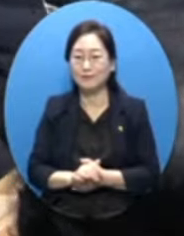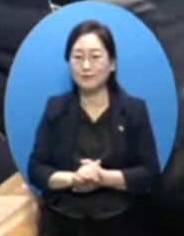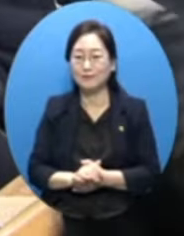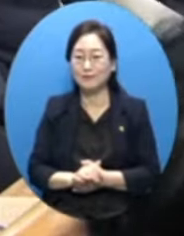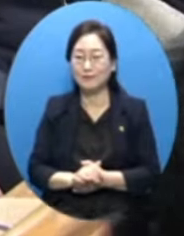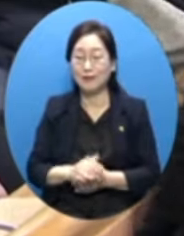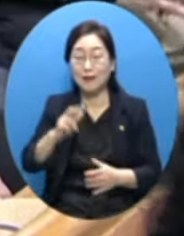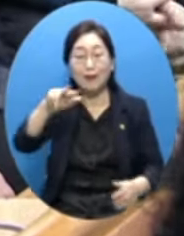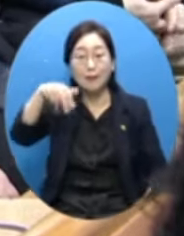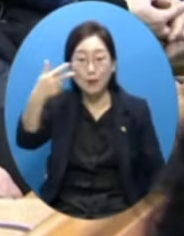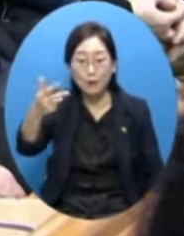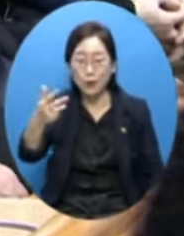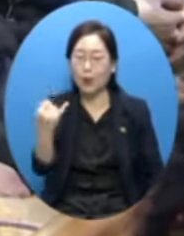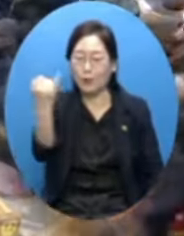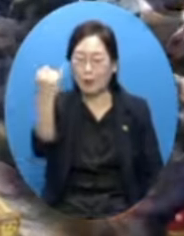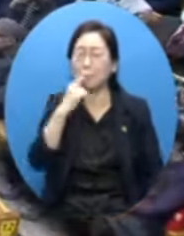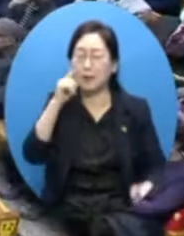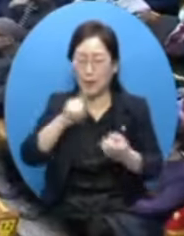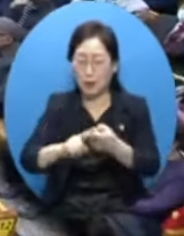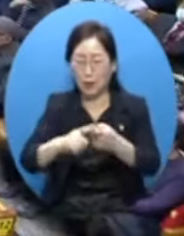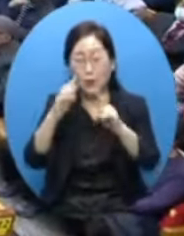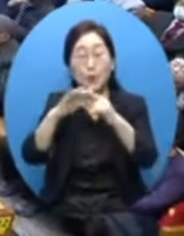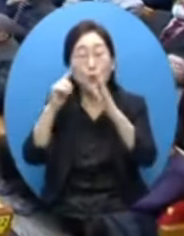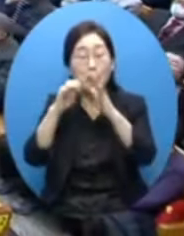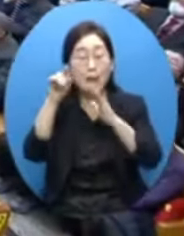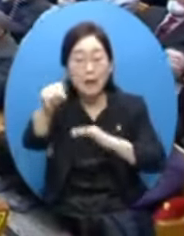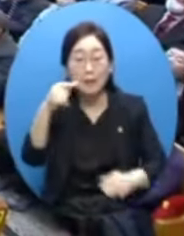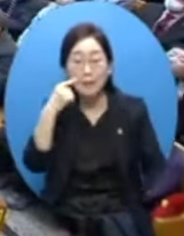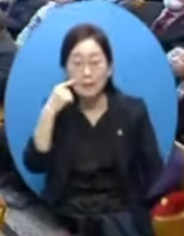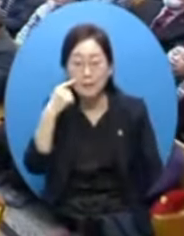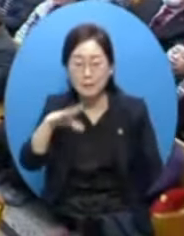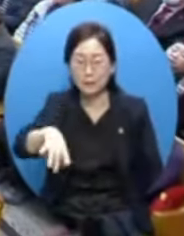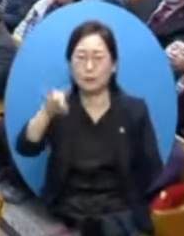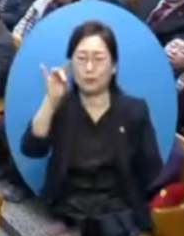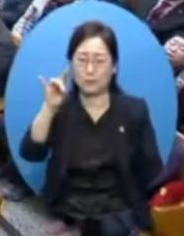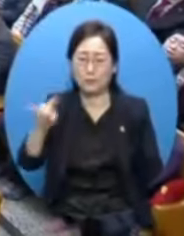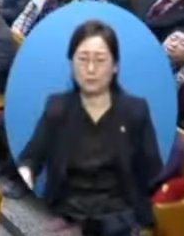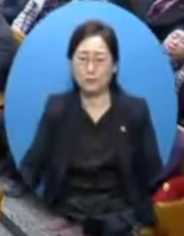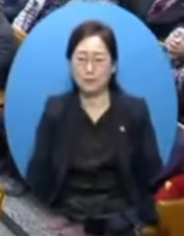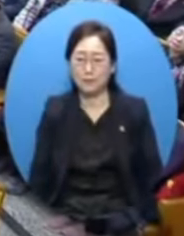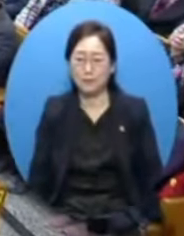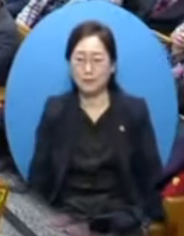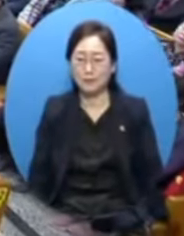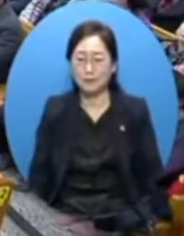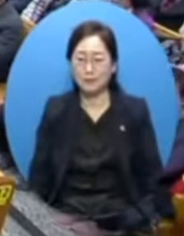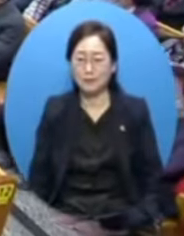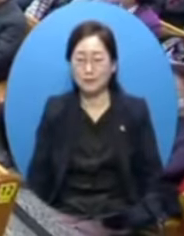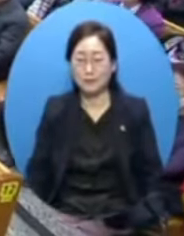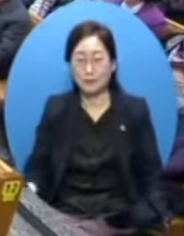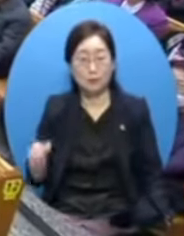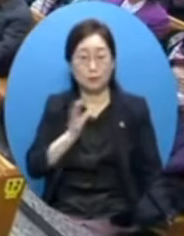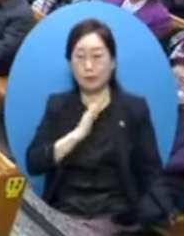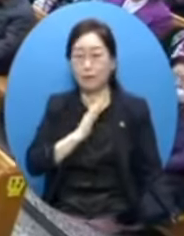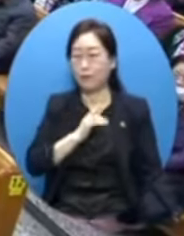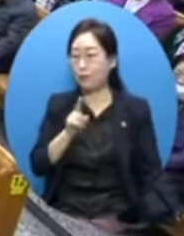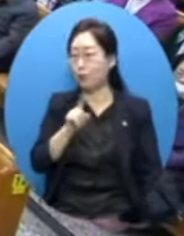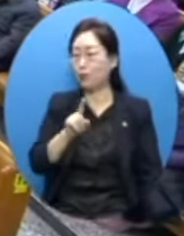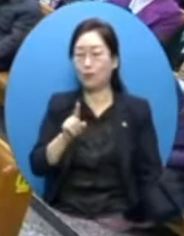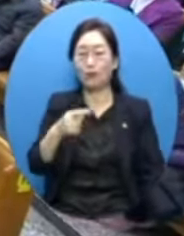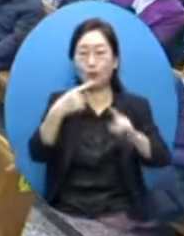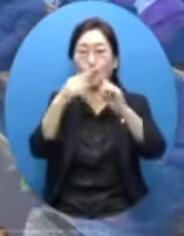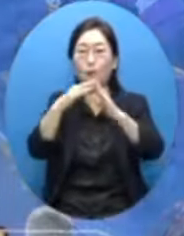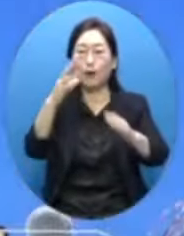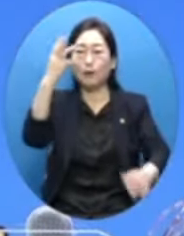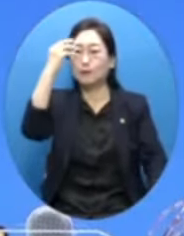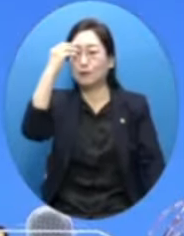그래서 다음 주 언니를 따라서 교회를 갔습니다. 처음으로 교회를 갔는데 갔다 너무 놀란 것은 교회가 너무나